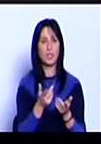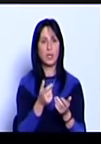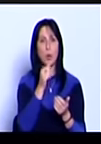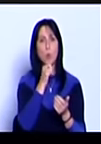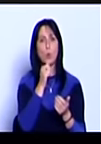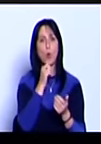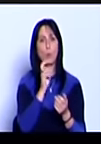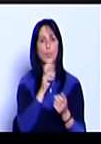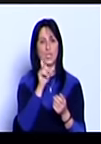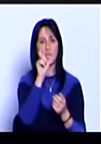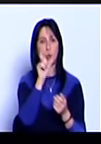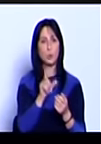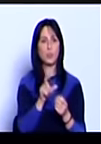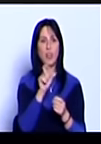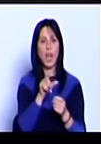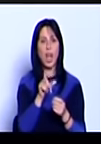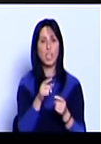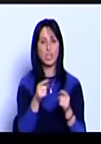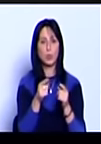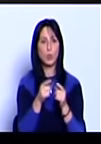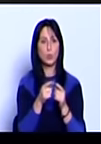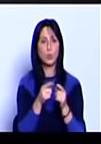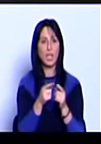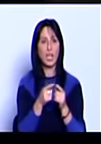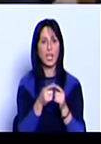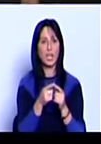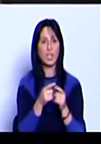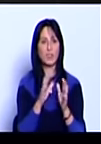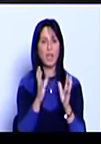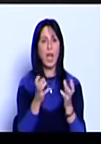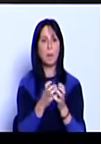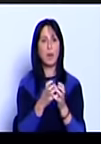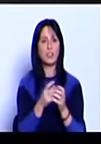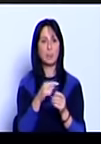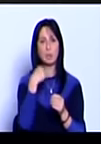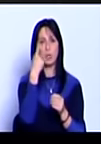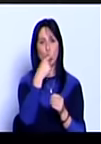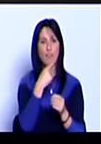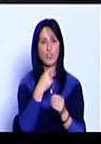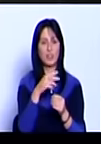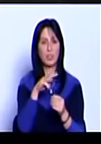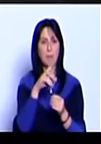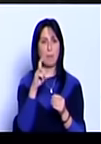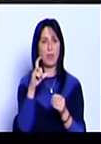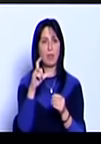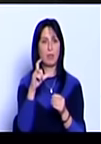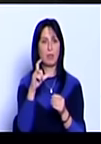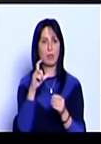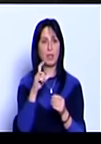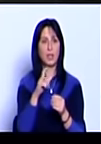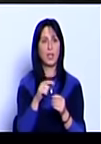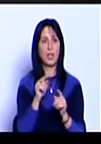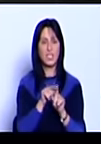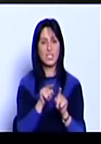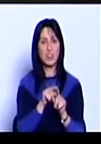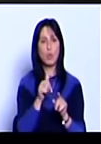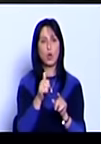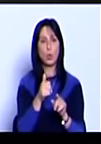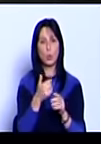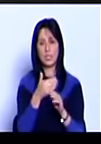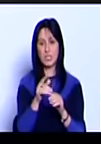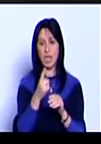სულიერი სუბიექტია ამ ხალხთა ამ კუთხეთა გამაერთიანებელი პიროვნება მე არის ეს ერი რომელსაც ისევე როგორც